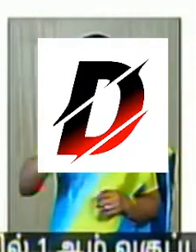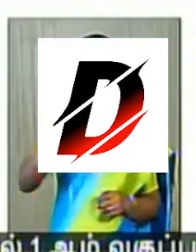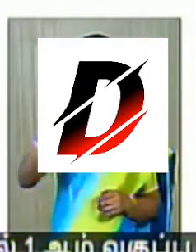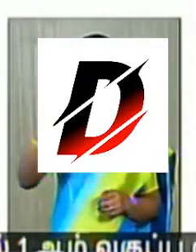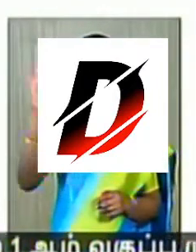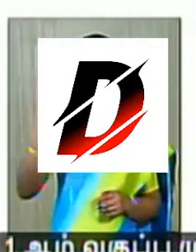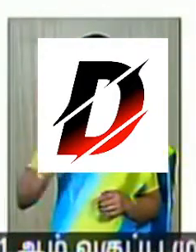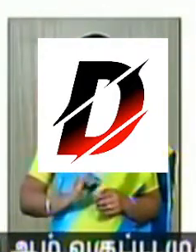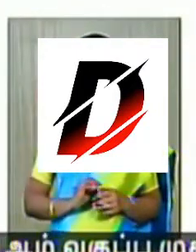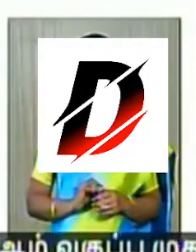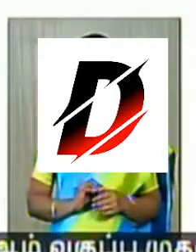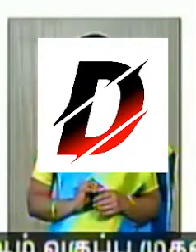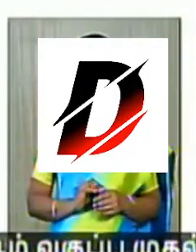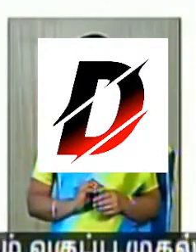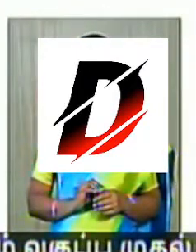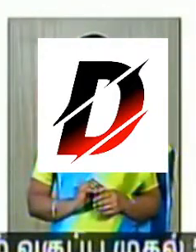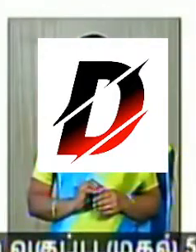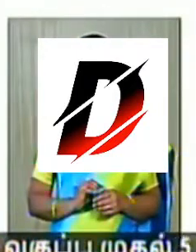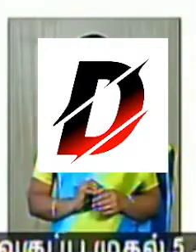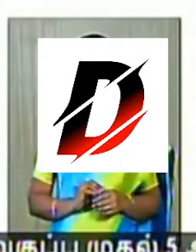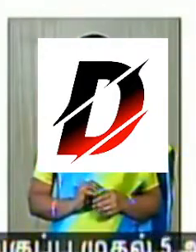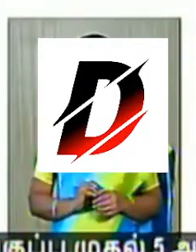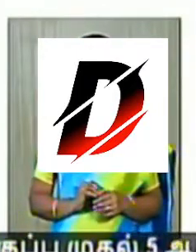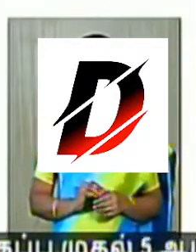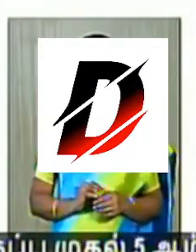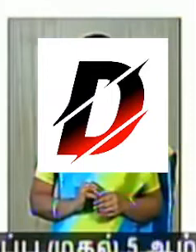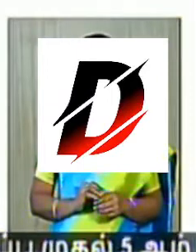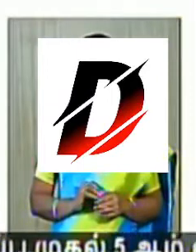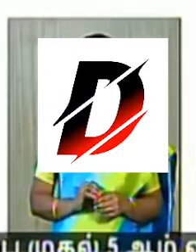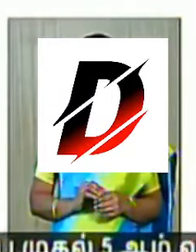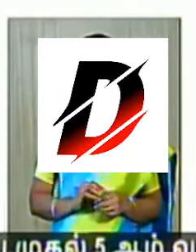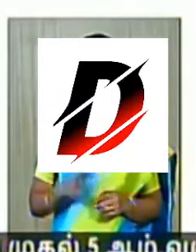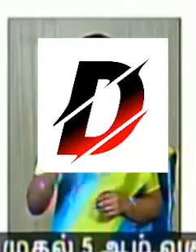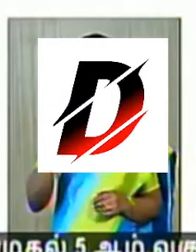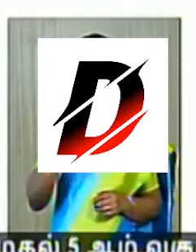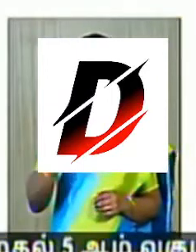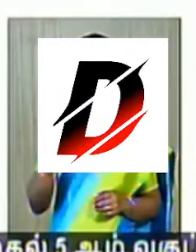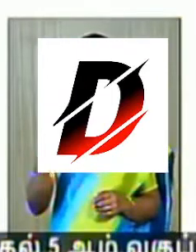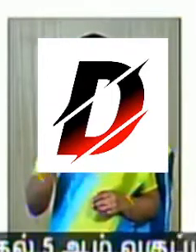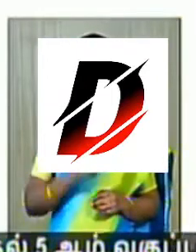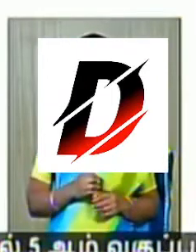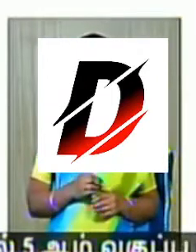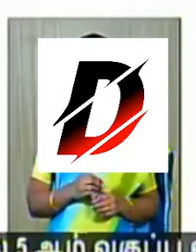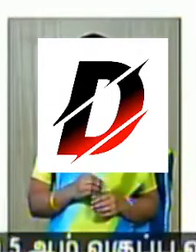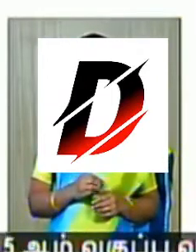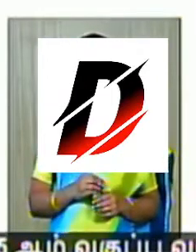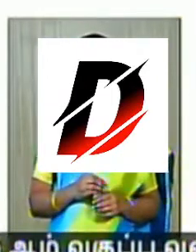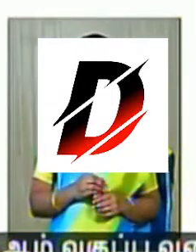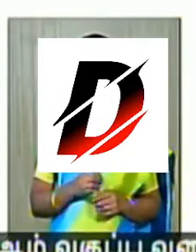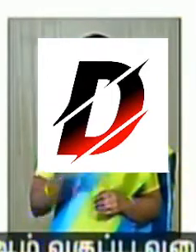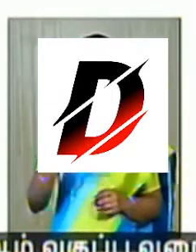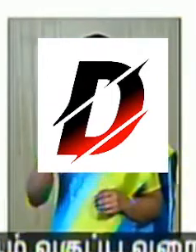1, 5, 5 எடுக்கலாம். அப்போ 5, 5 எடுக்கும்போது நமக்கு என்ன வரும்னு கேட்டிங்கன்னா, இந்த